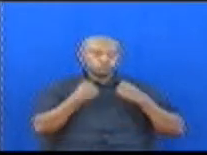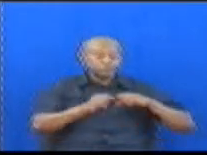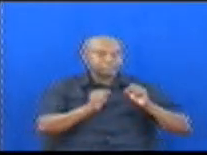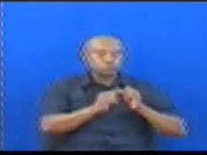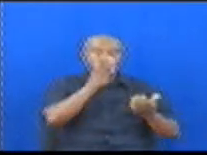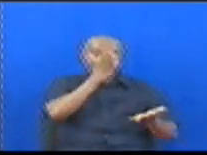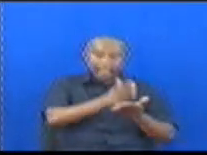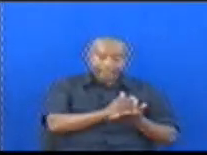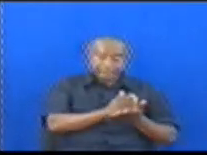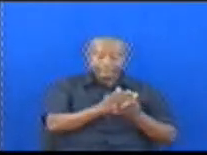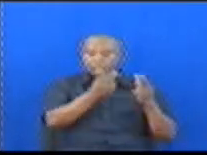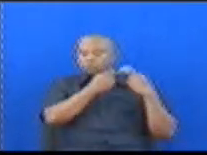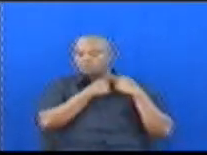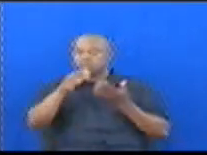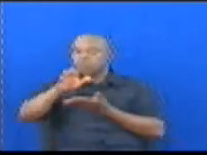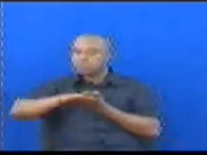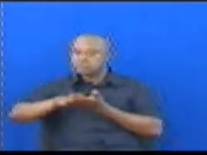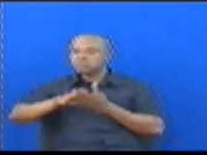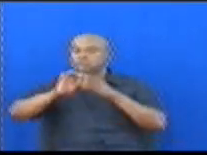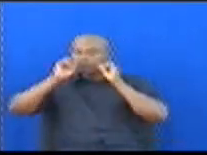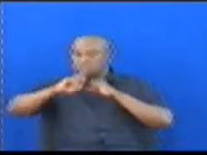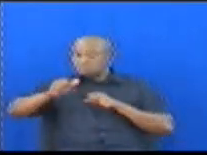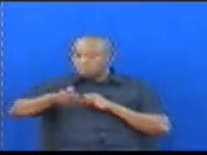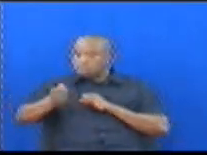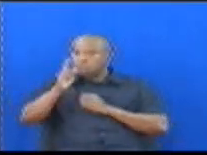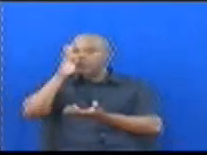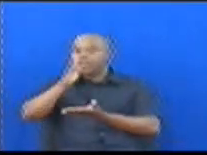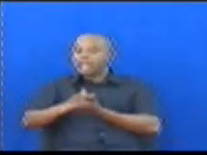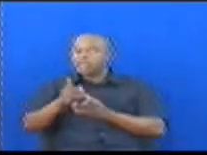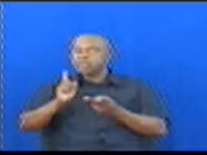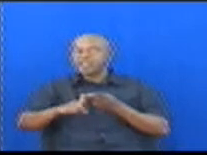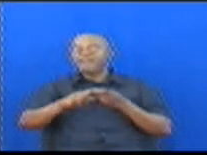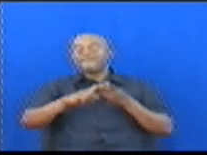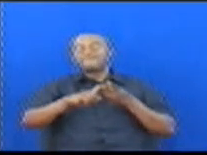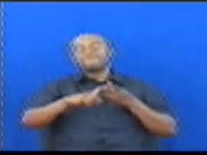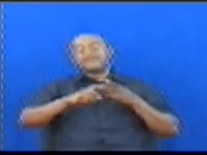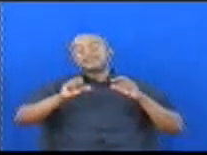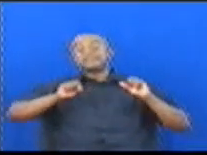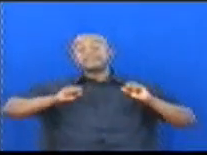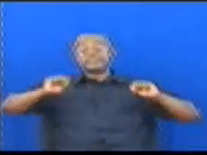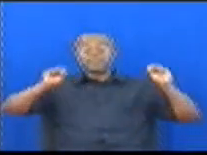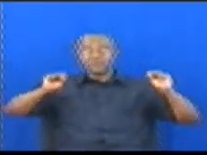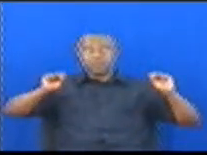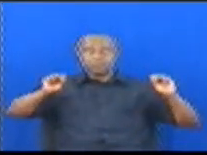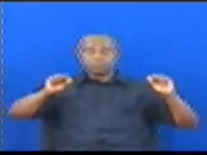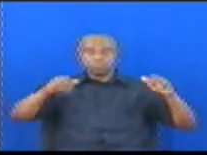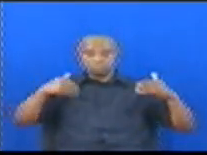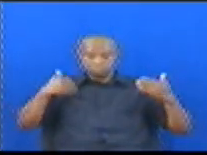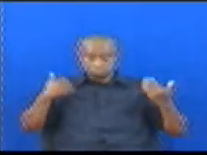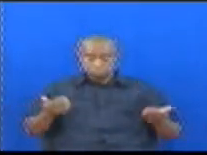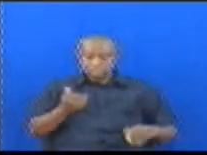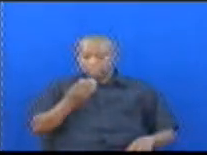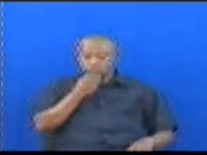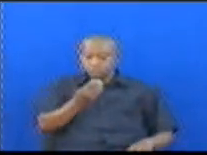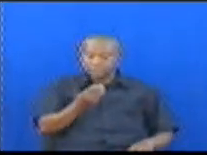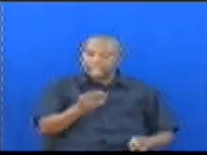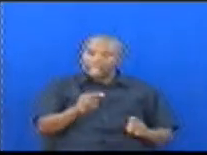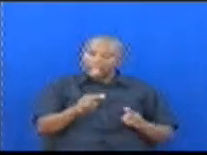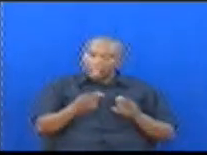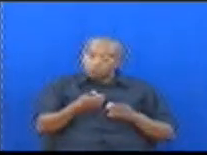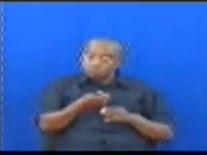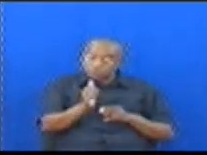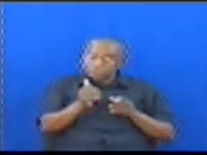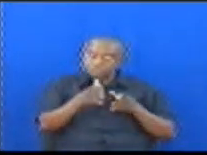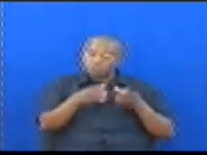ni lazima yeye mwenyewe awe ana haki na sifa ya kushtaki, na awe ni muathirika moja kwa moja wa mashtaka